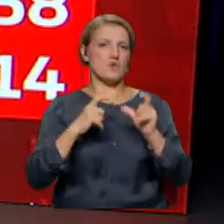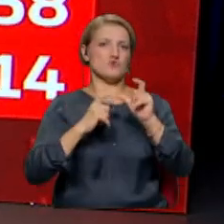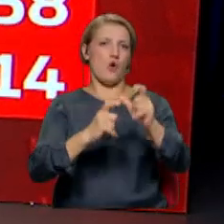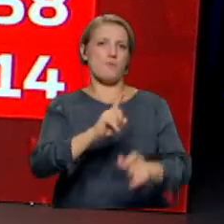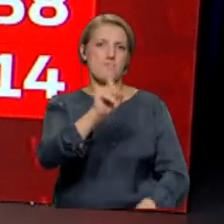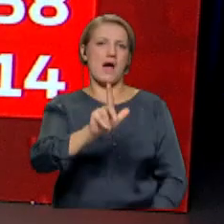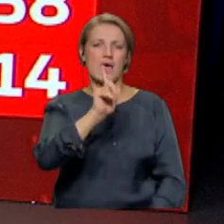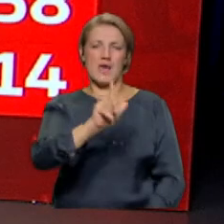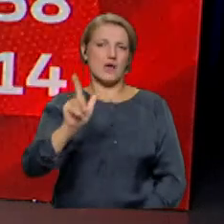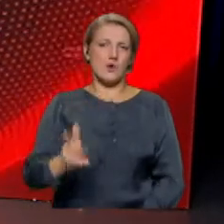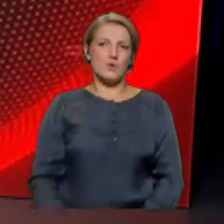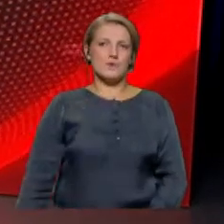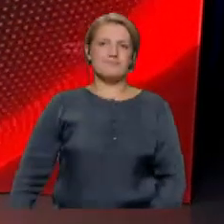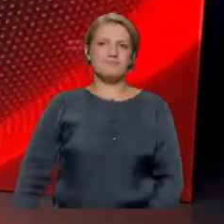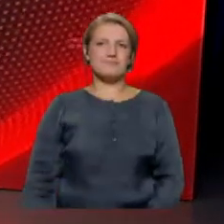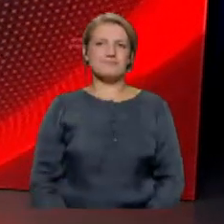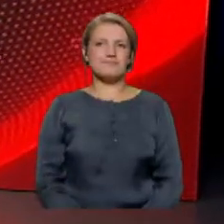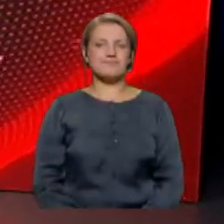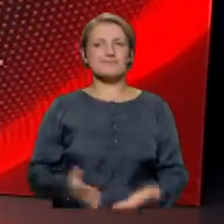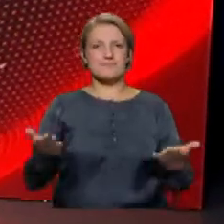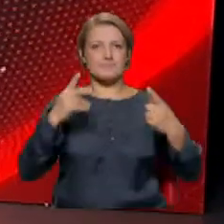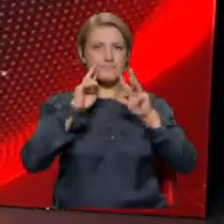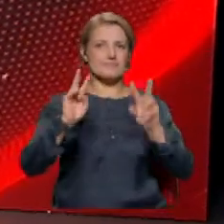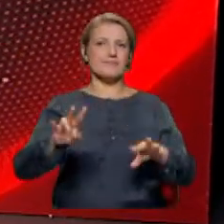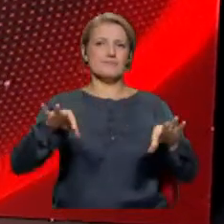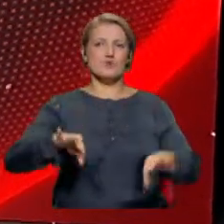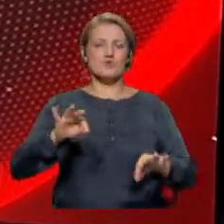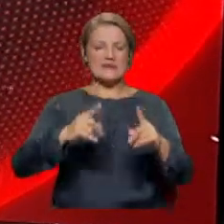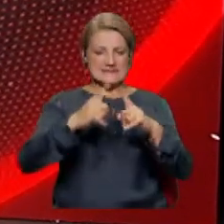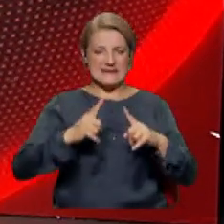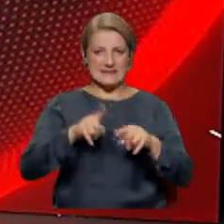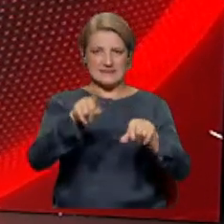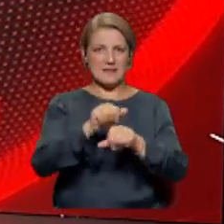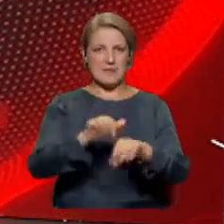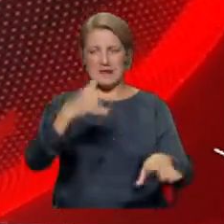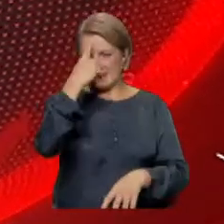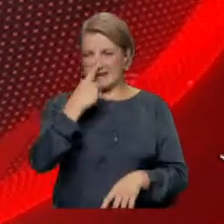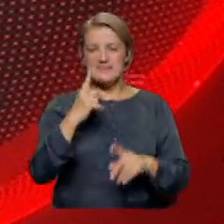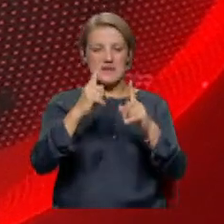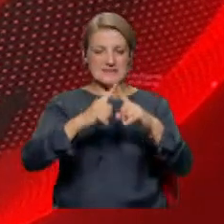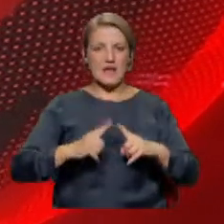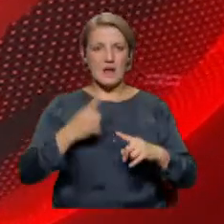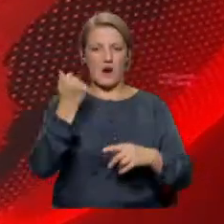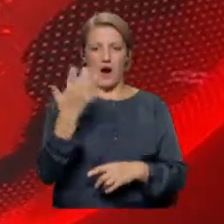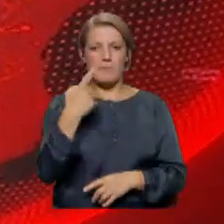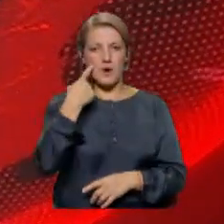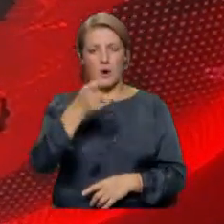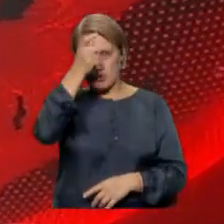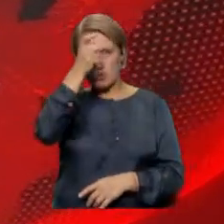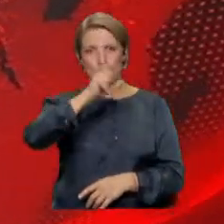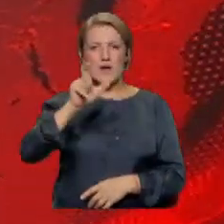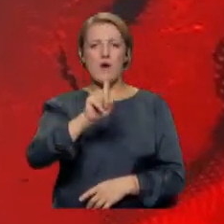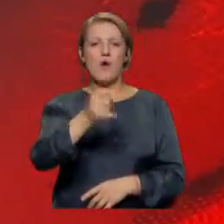sormak gerekiyor maalesef. Ve bakın hemen şu rakamı da paylaşayım da, resmi rakamlara göre